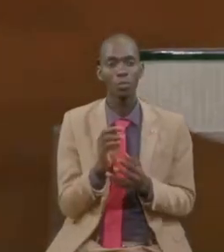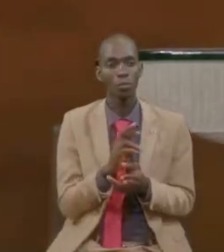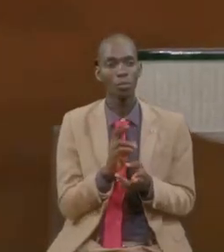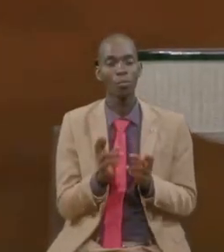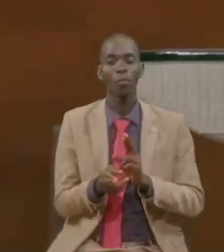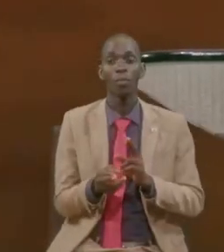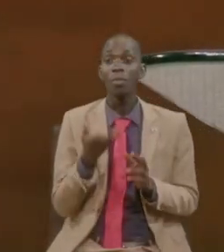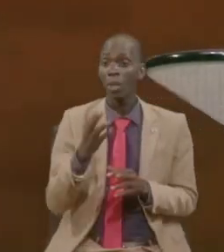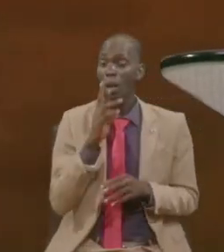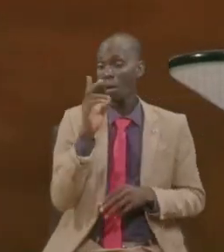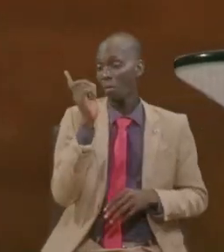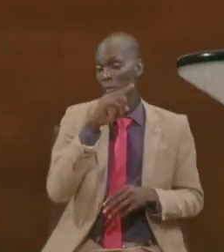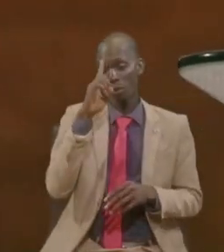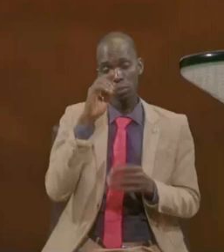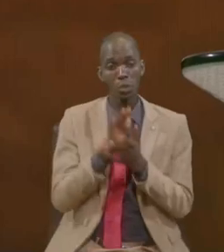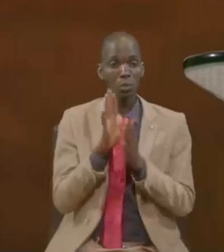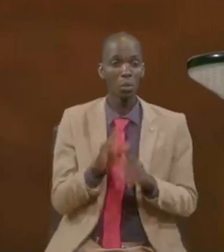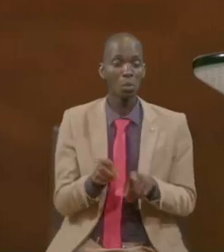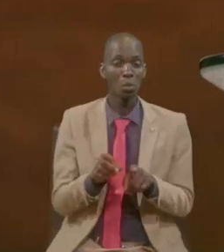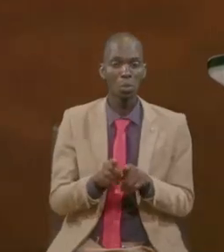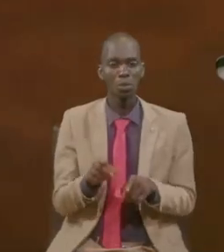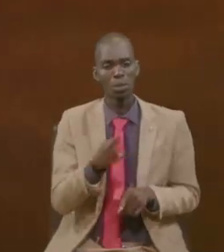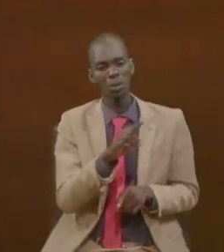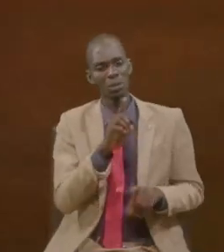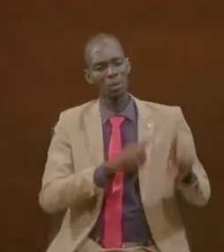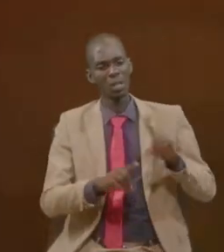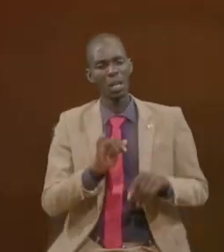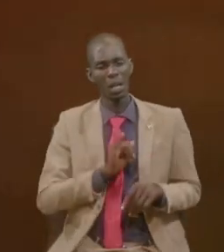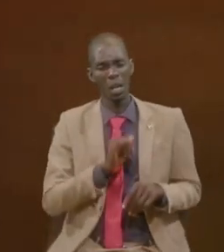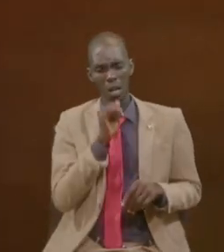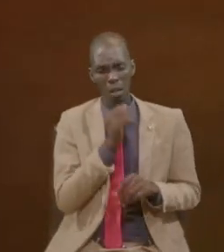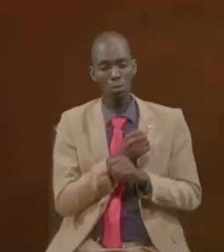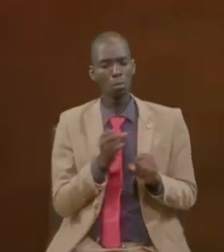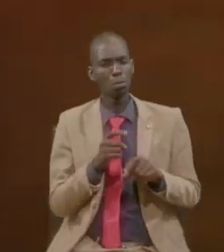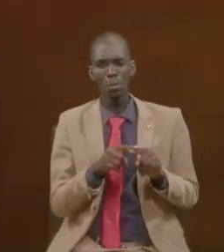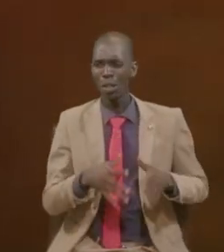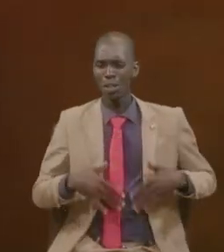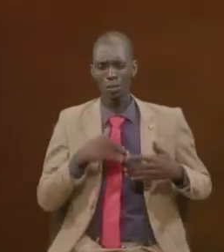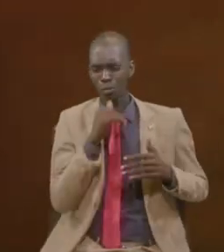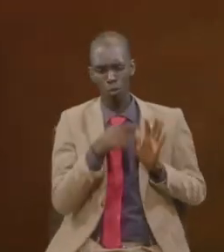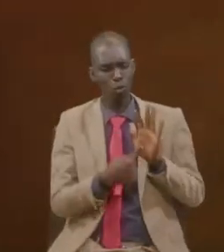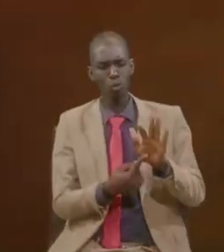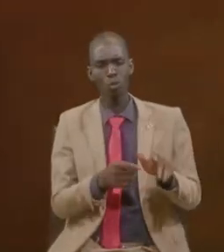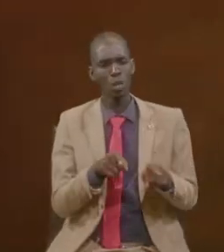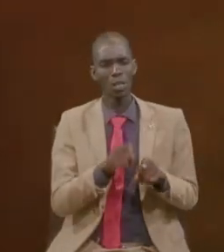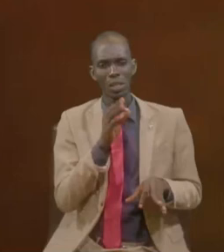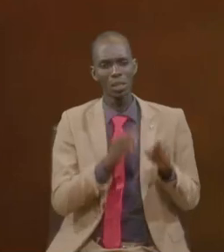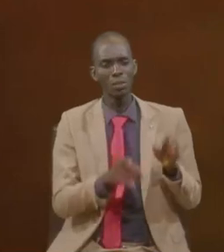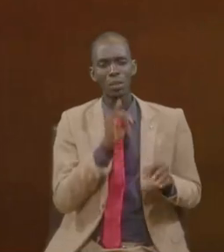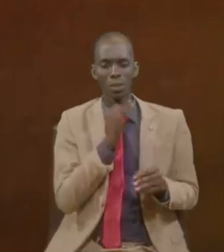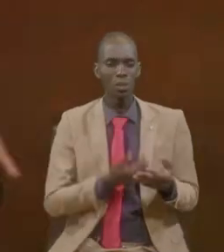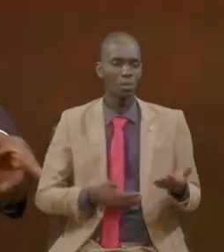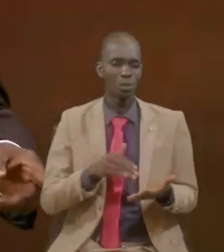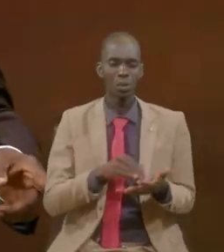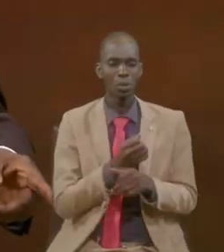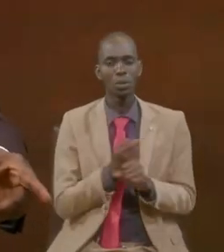Christ, il y a de faux frères. Ils professent être nés de nouveau, mais leur vie ne montre pas cela. Il y a